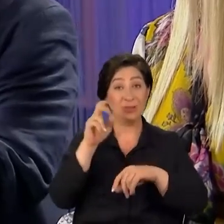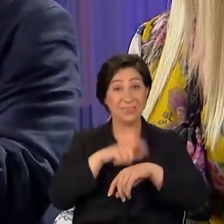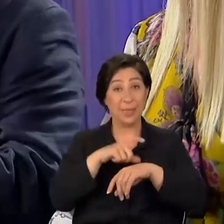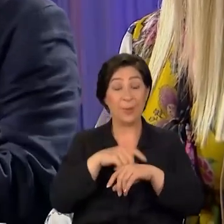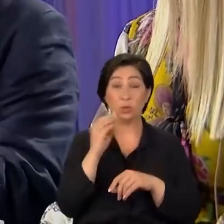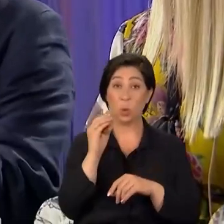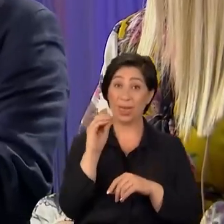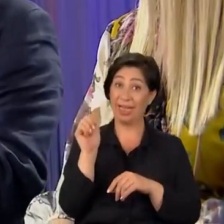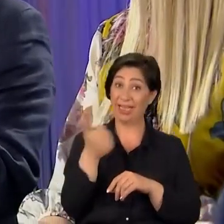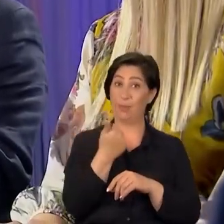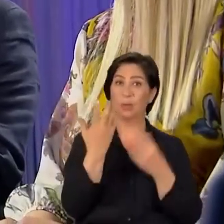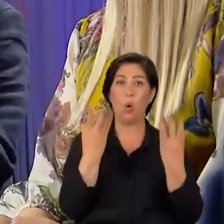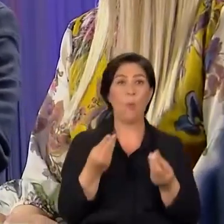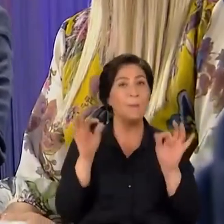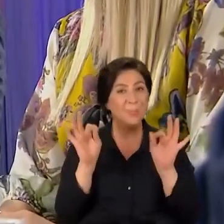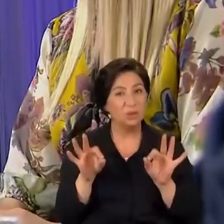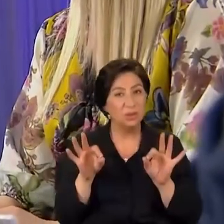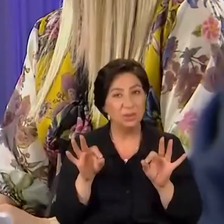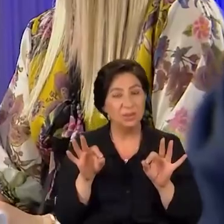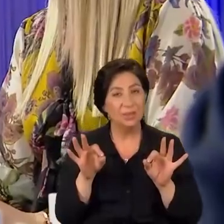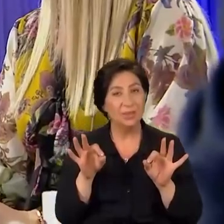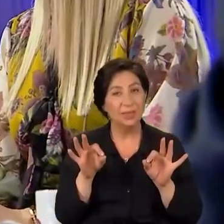çok kıymetlenmeye başladı.